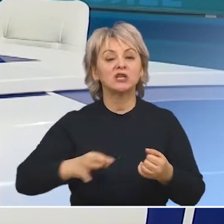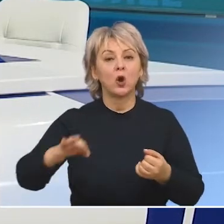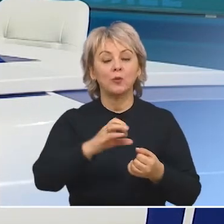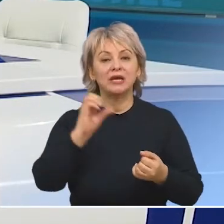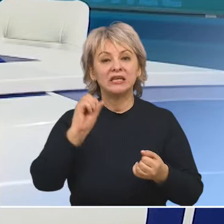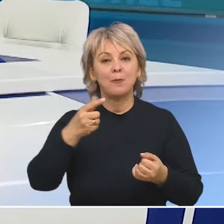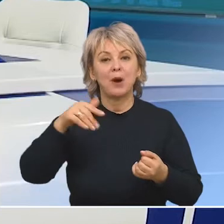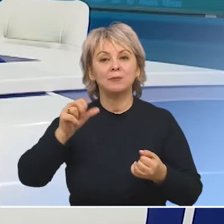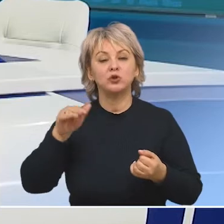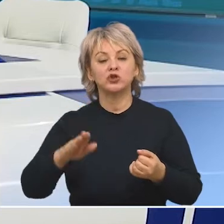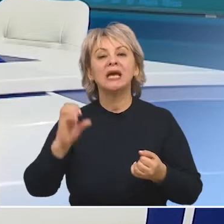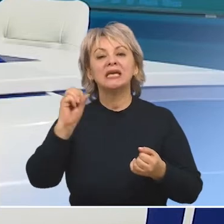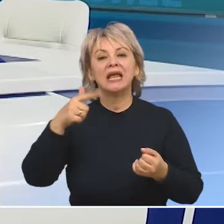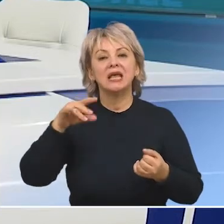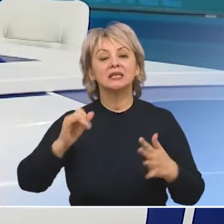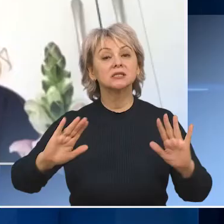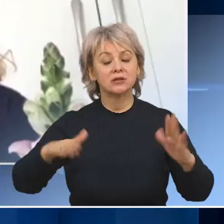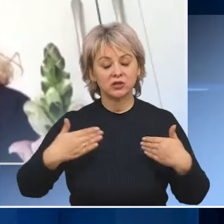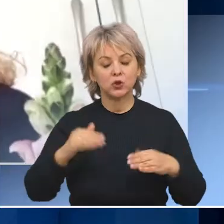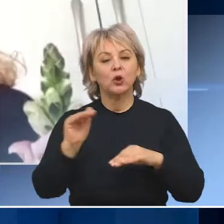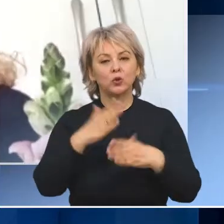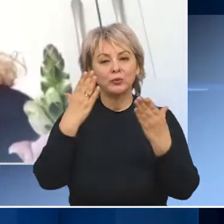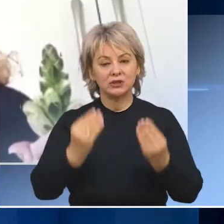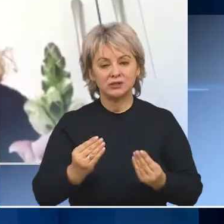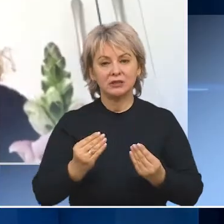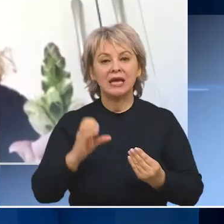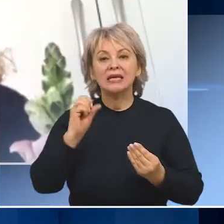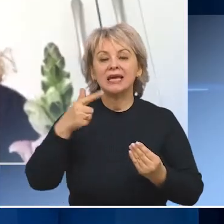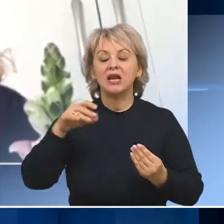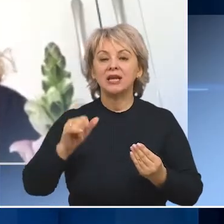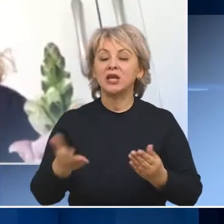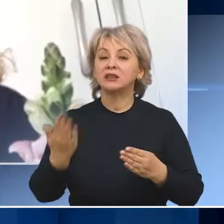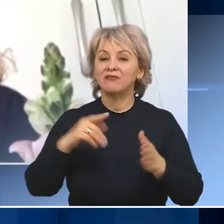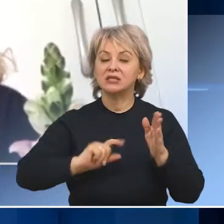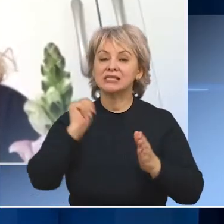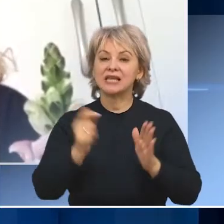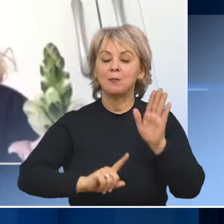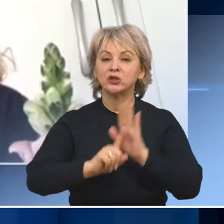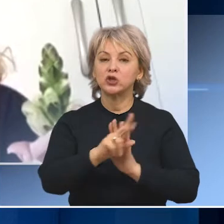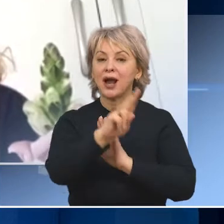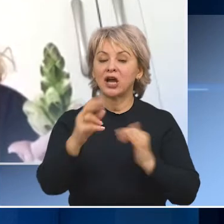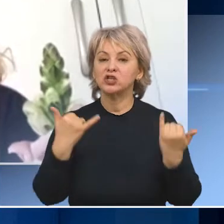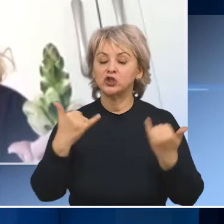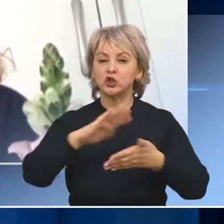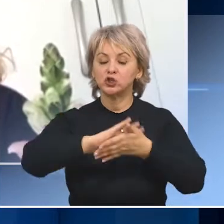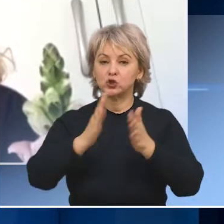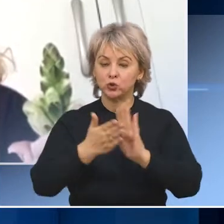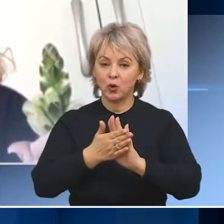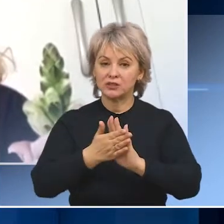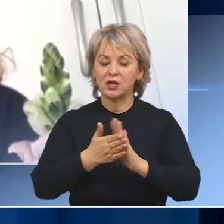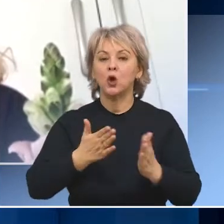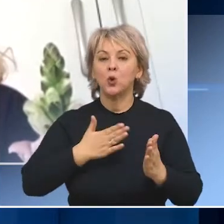Ростовской области Елена Папиш. Елена, здравствуйте. Добрый день. Елена, ну давайте с самого начала. Какая сейчас